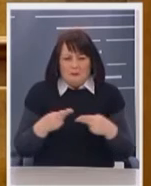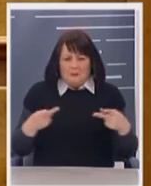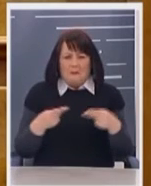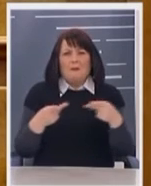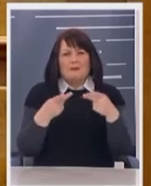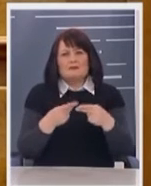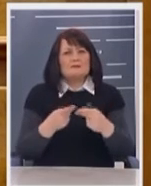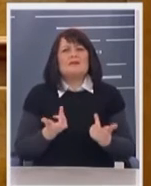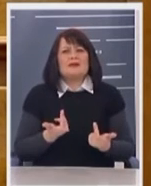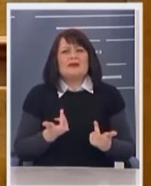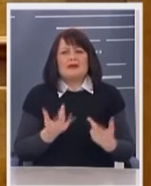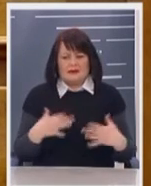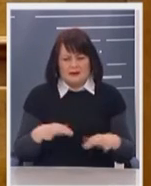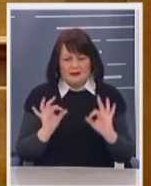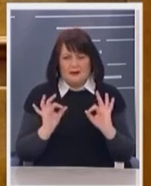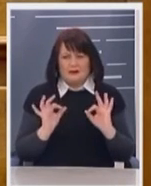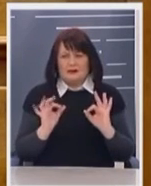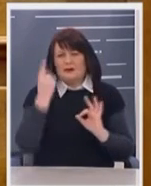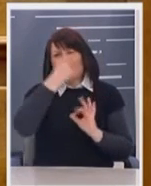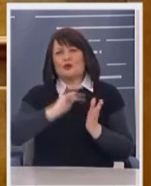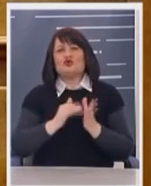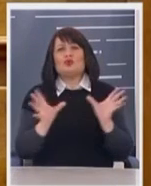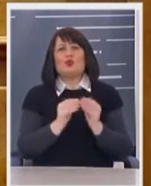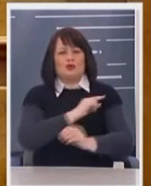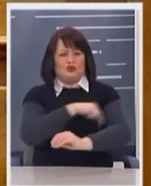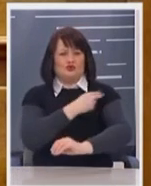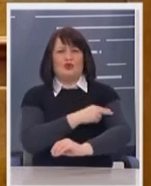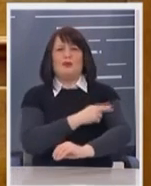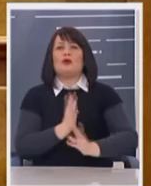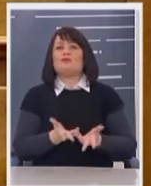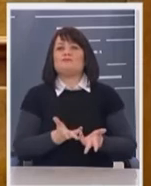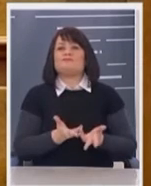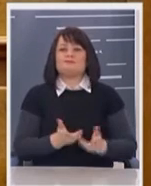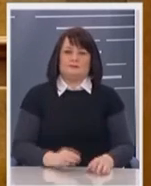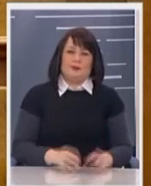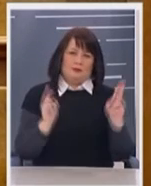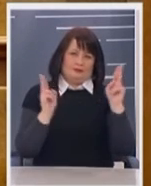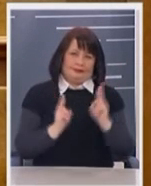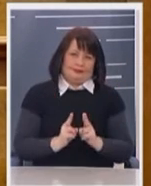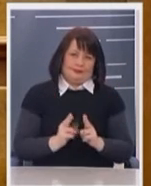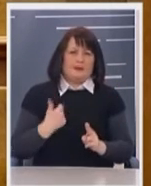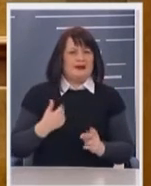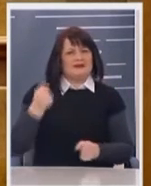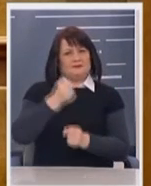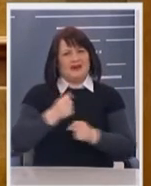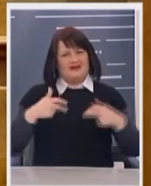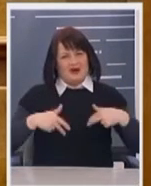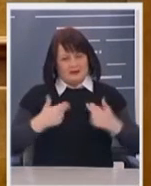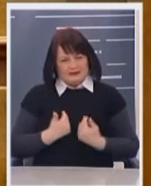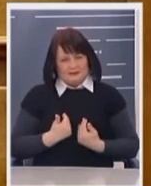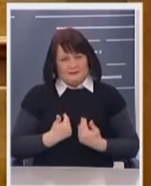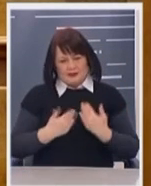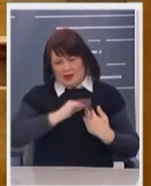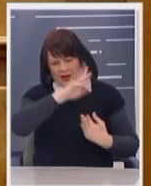ξεκινάνε από το προσωπικό των νοσοκομείων. Από τη στιγμή που αναλάβαμε,